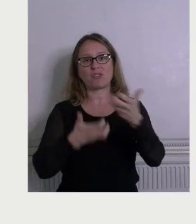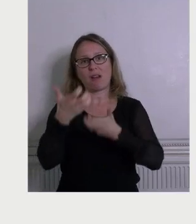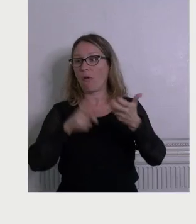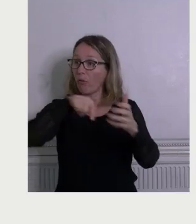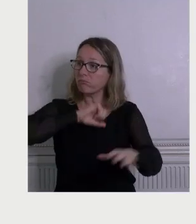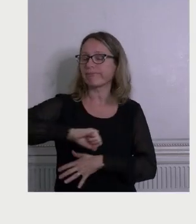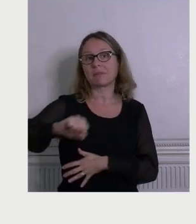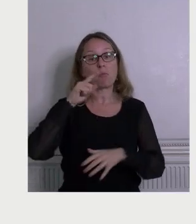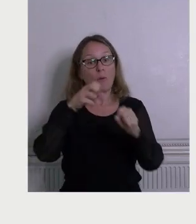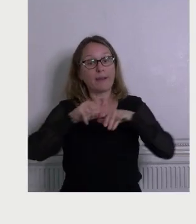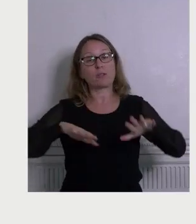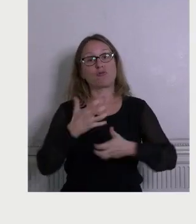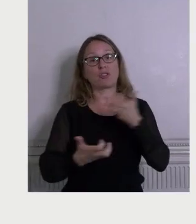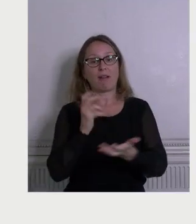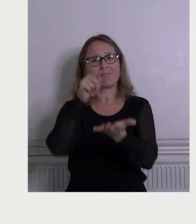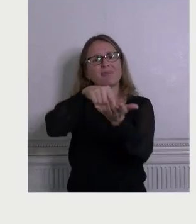Aujourd'hui,